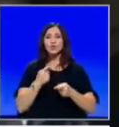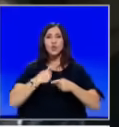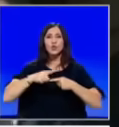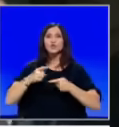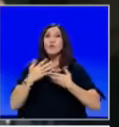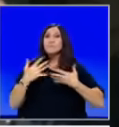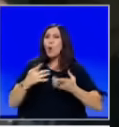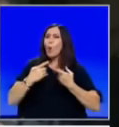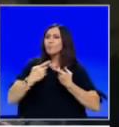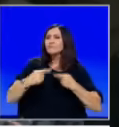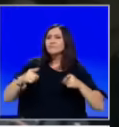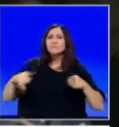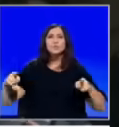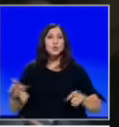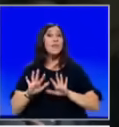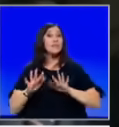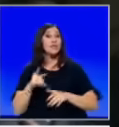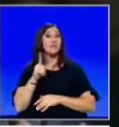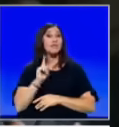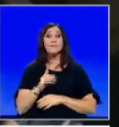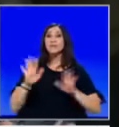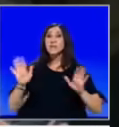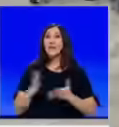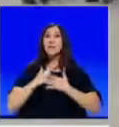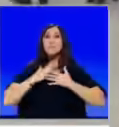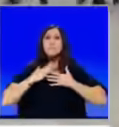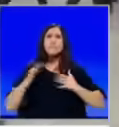и много други неща. И това трябва да стане много бързо.